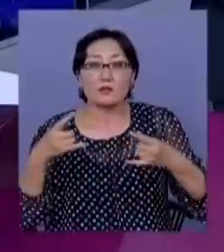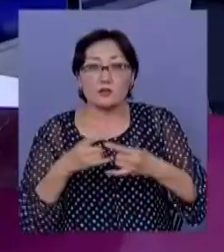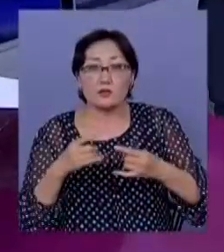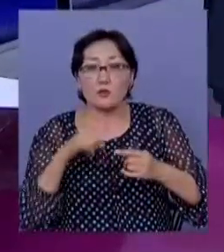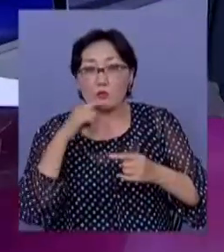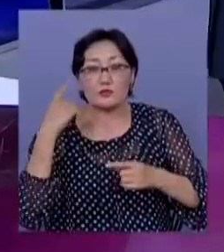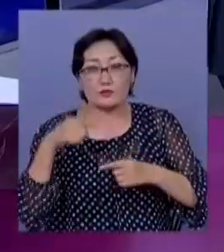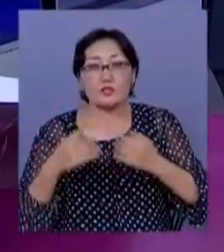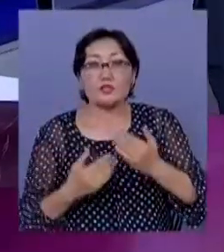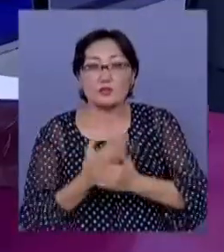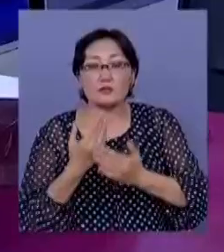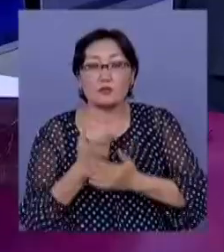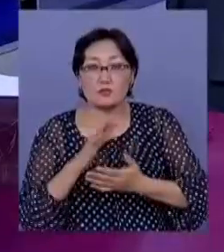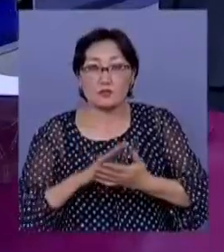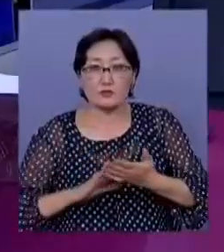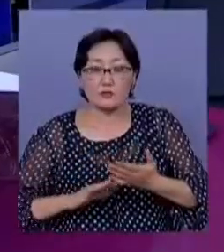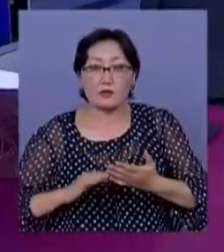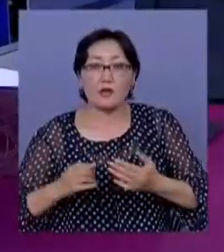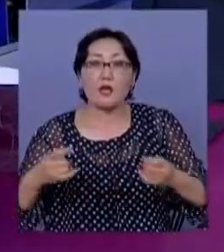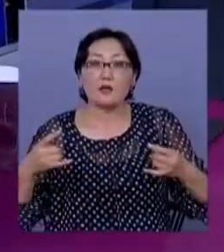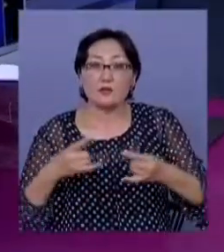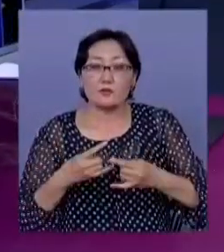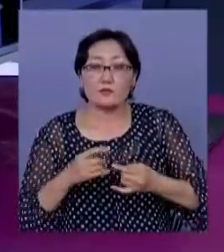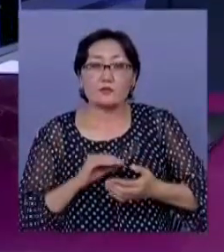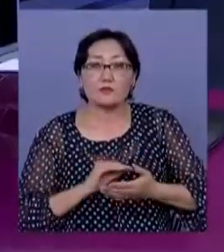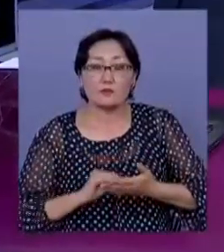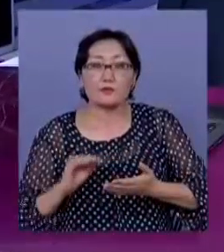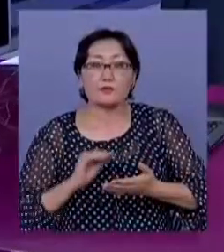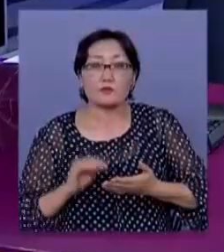тіліндегі шығарылымы. Онымен таныстыратын әріптесім Диля Мұхамеджанова. Диля, тізгін өзіңде.